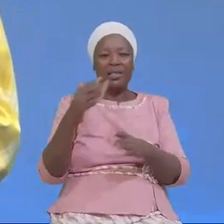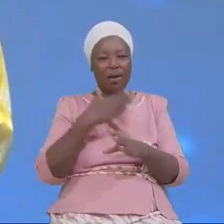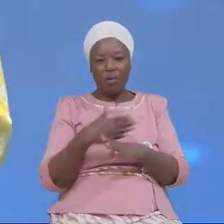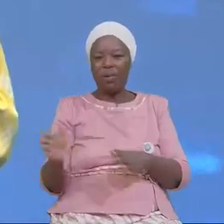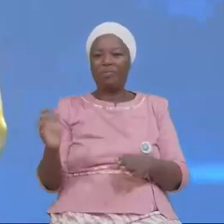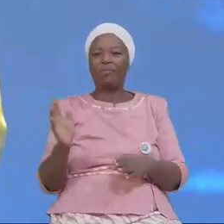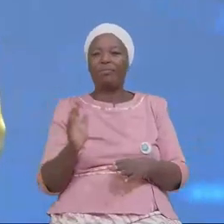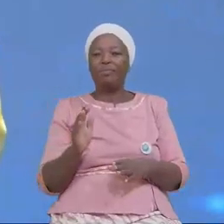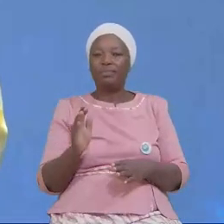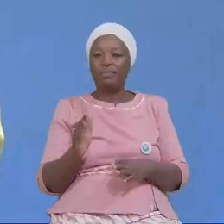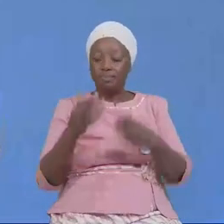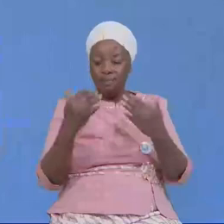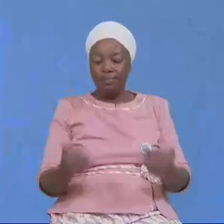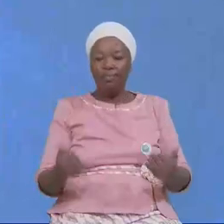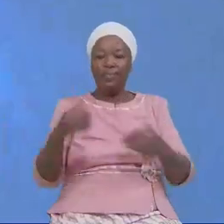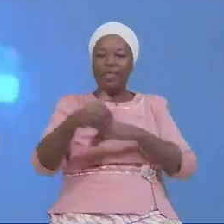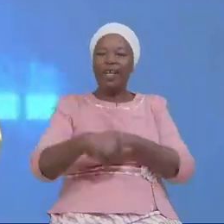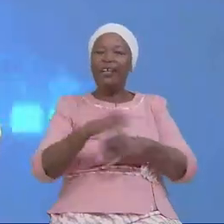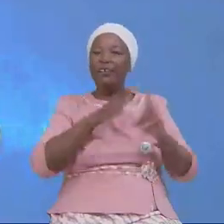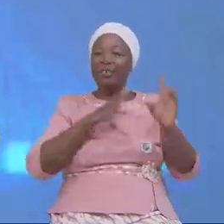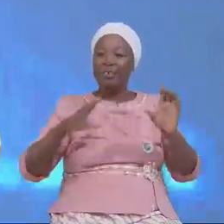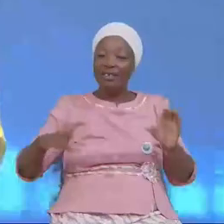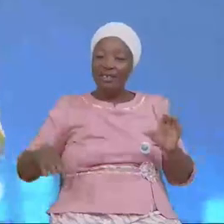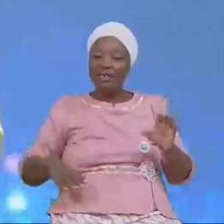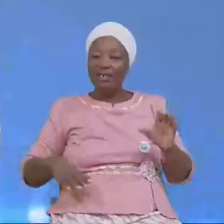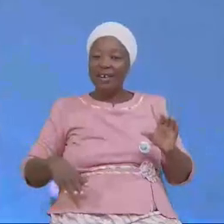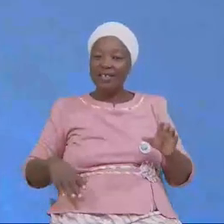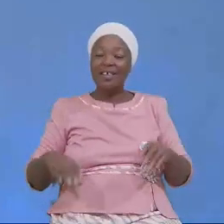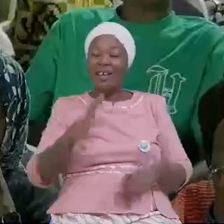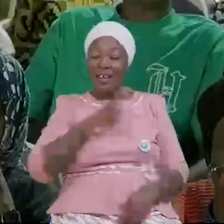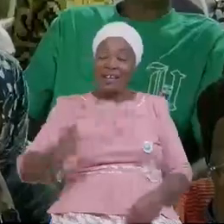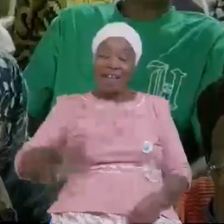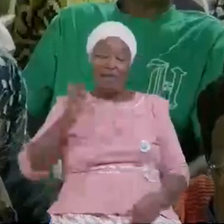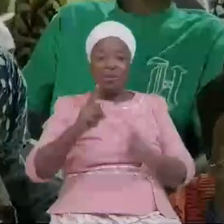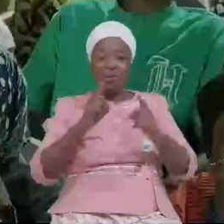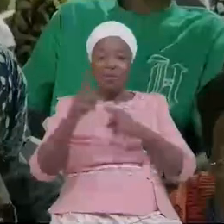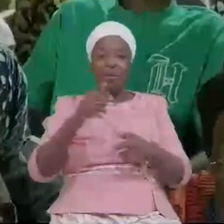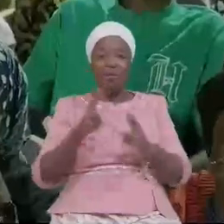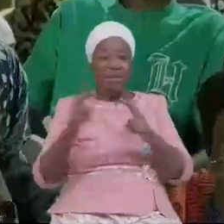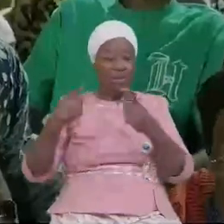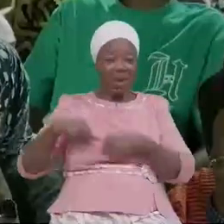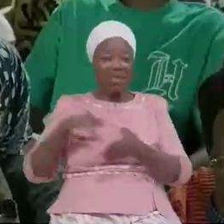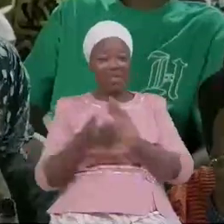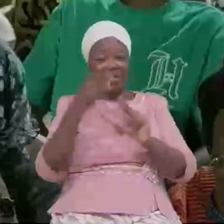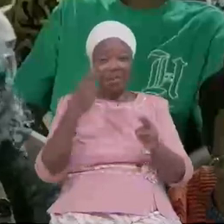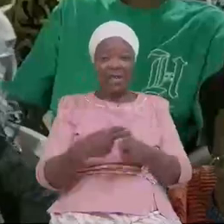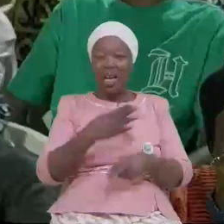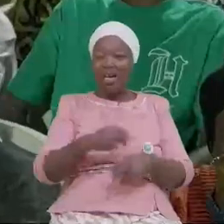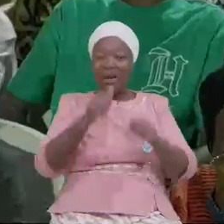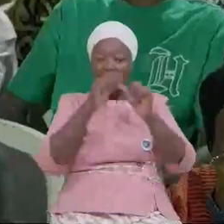point. Ce soir, Christ va parler à votre cœur. Et la bénédiction qu'il